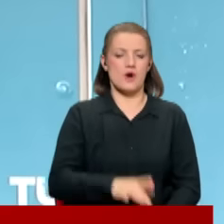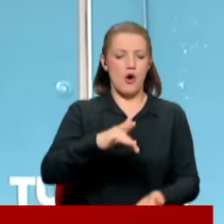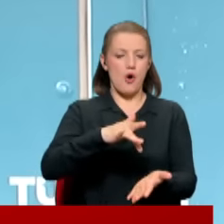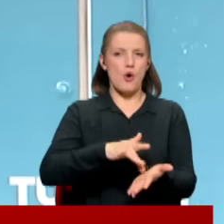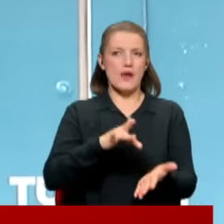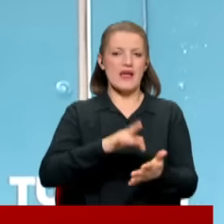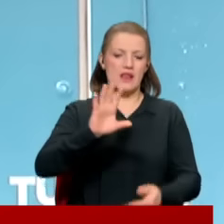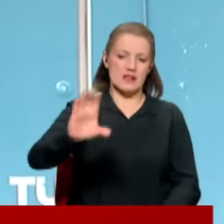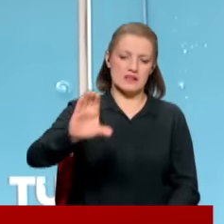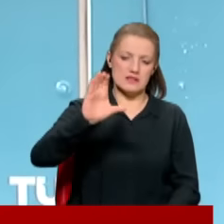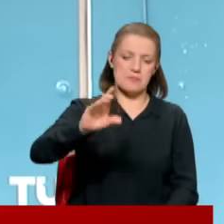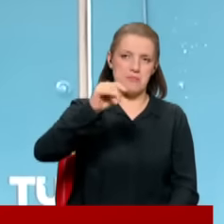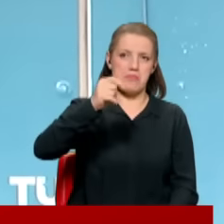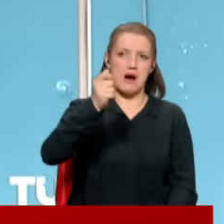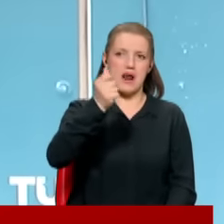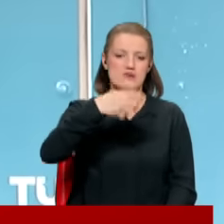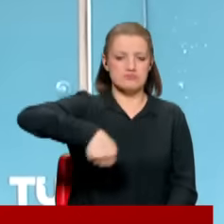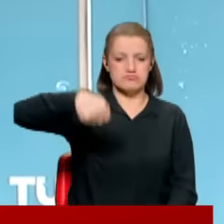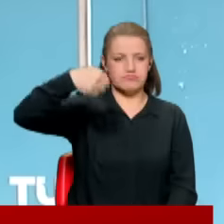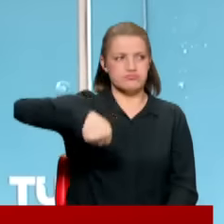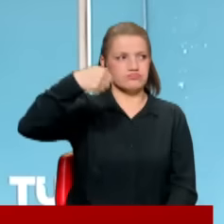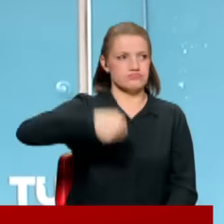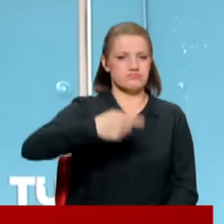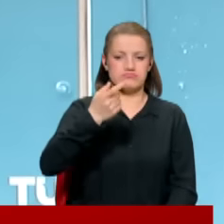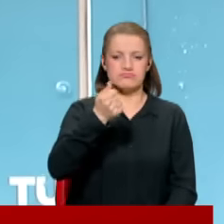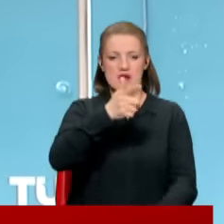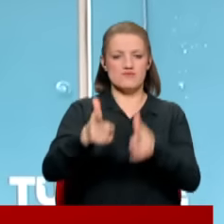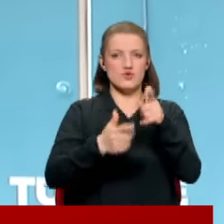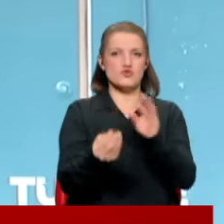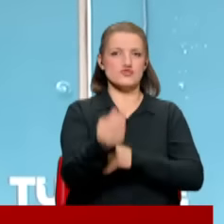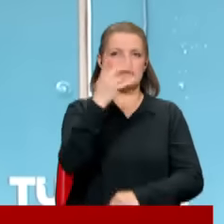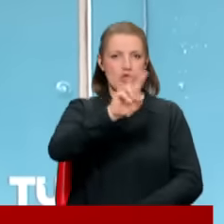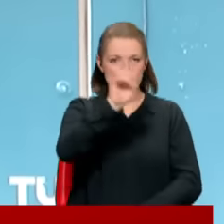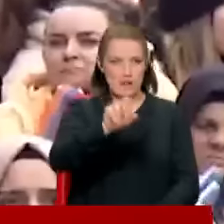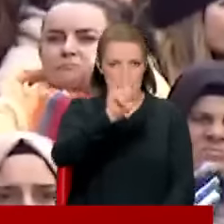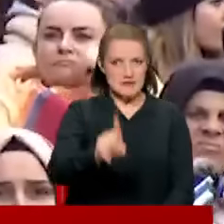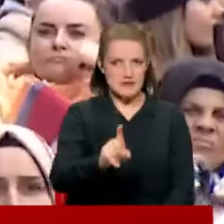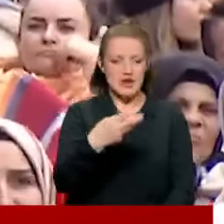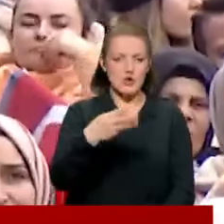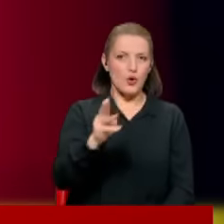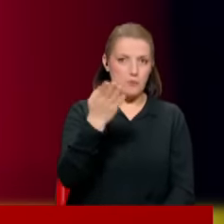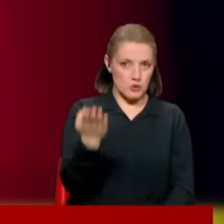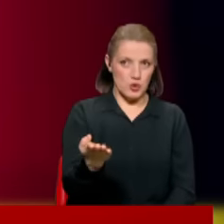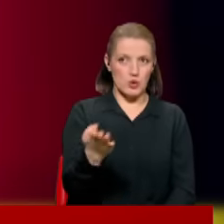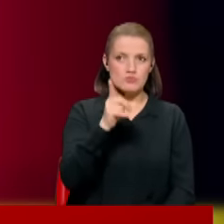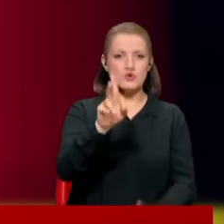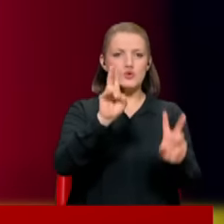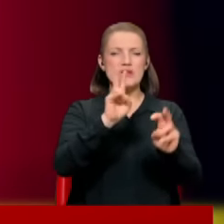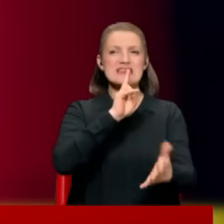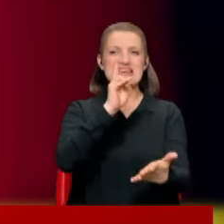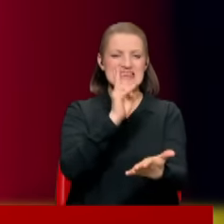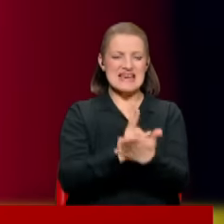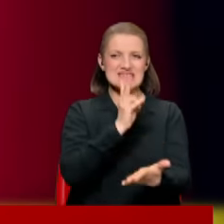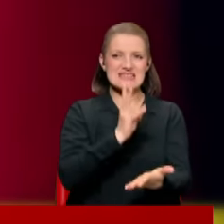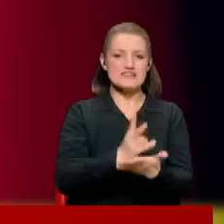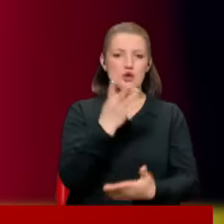Ortaya deste valiz valiz para görüntüleri çıktı. Dolar mı dersin? Avro mu dersin? Bu konuyu kesin bir dille